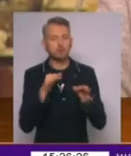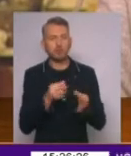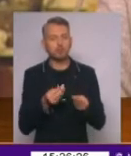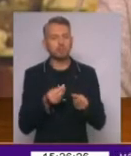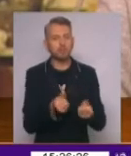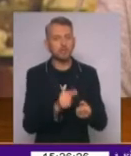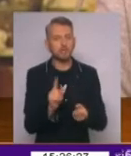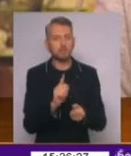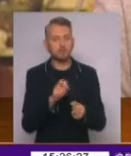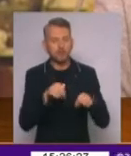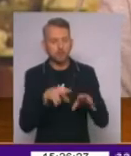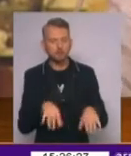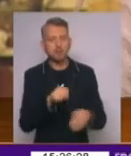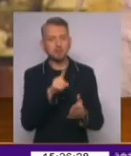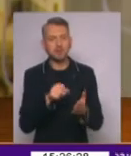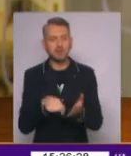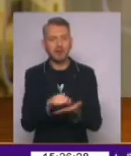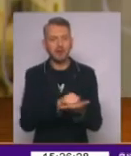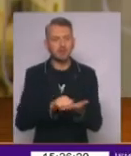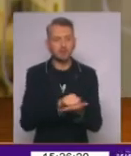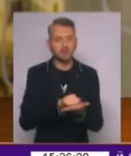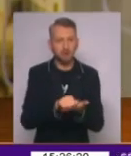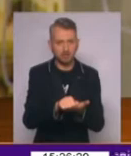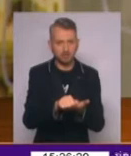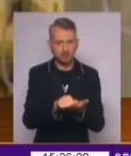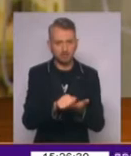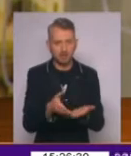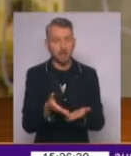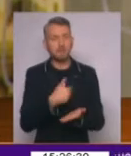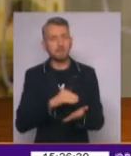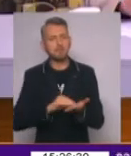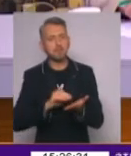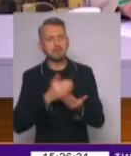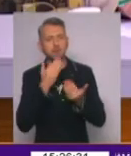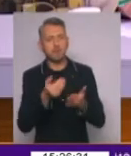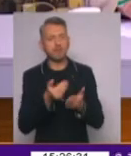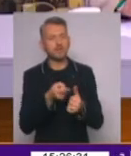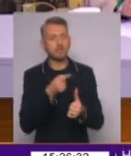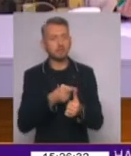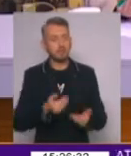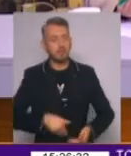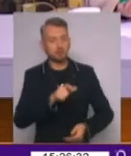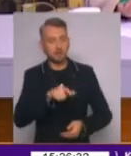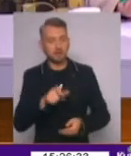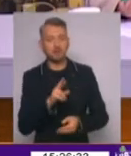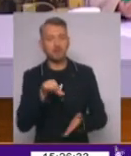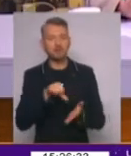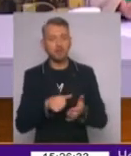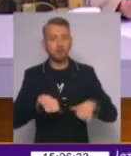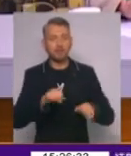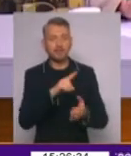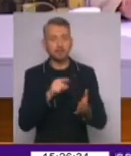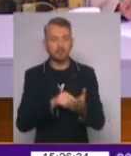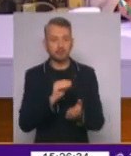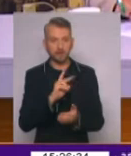для того, щоб вирішувати питання асфальтування ям. Ми пишемо звернення від імені мешканців, і як член комісії з питань